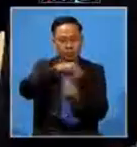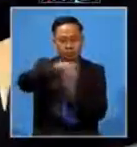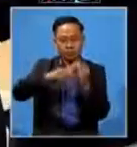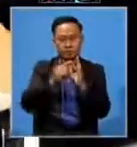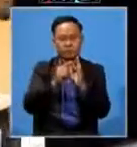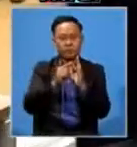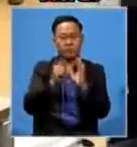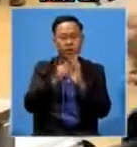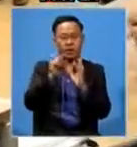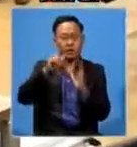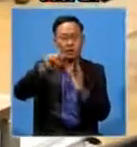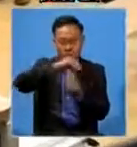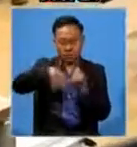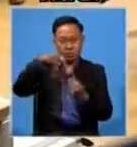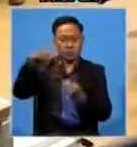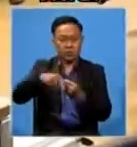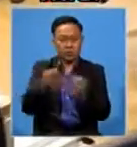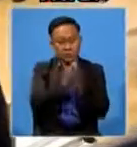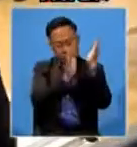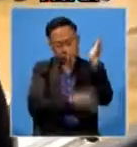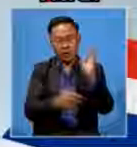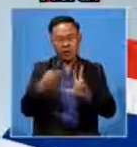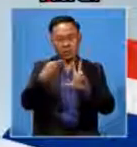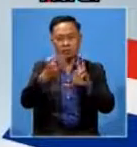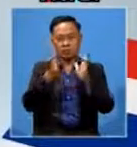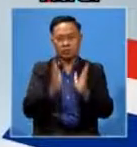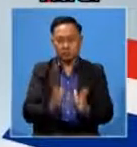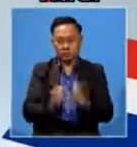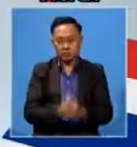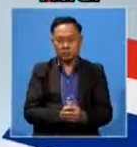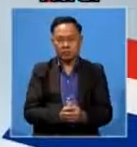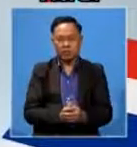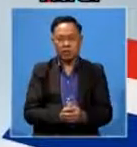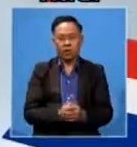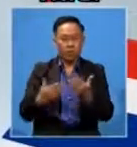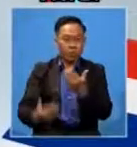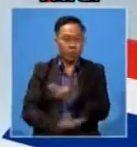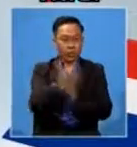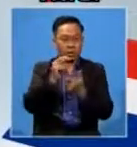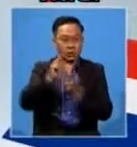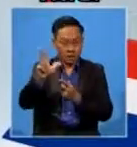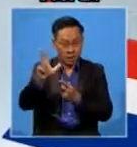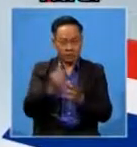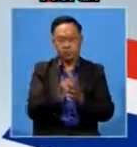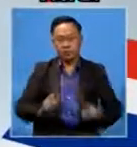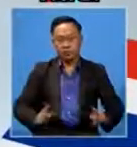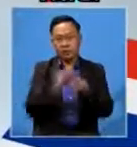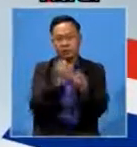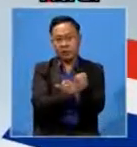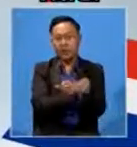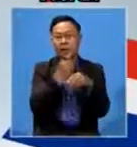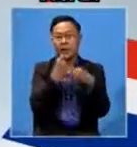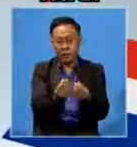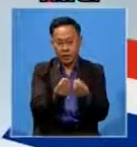และจังหวัดชายแดนใต้กว่า 30,000 คนและโอกาสที่3ที่กระทรวงแรงงานจัดให้คือการได้รับความ